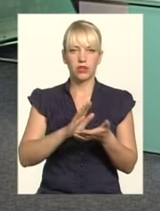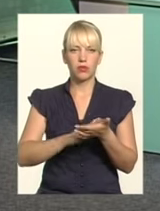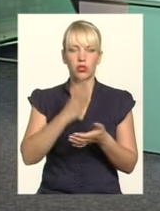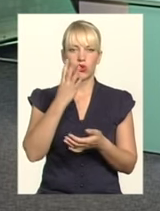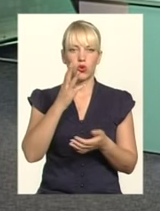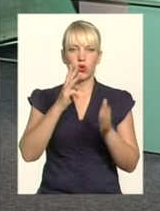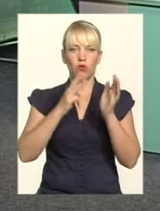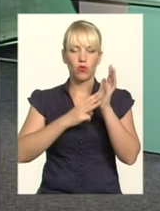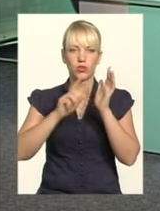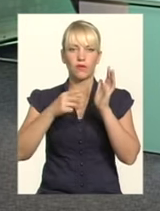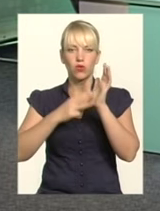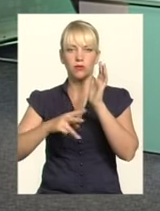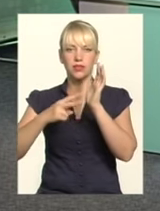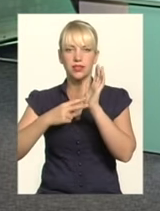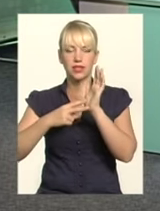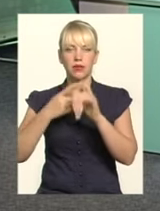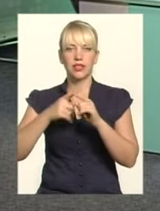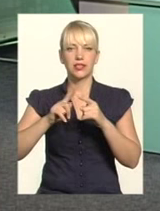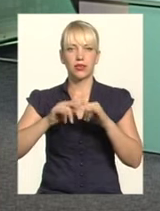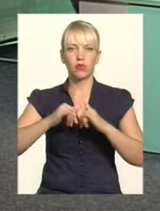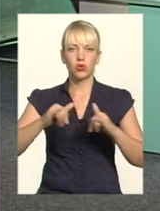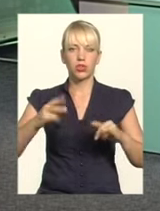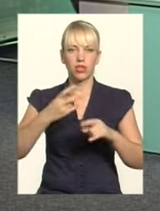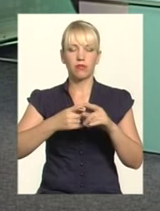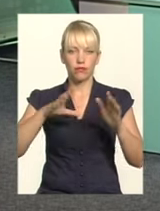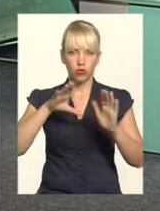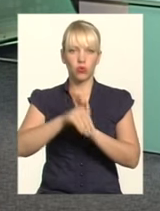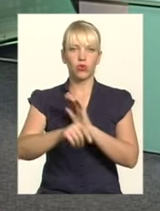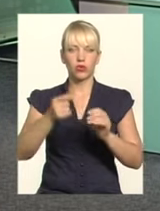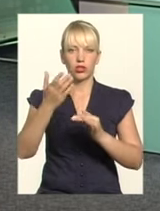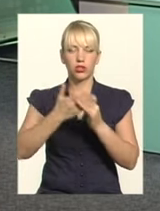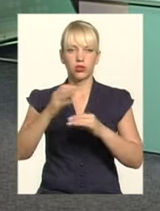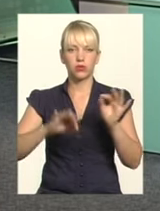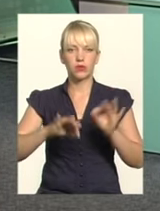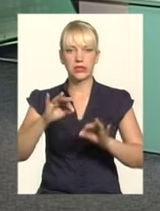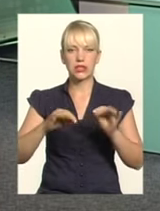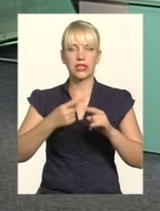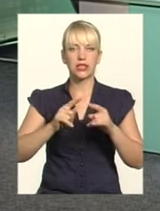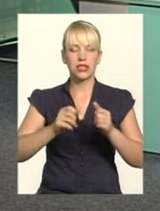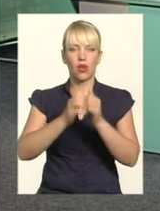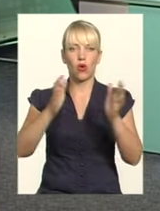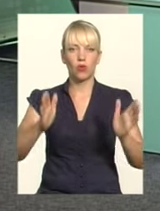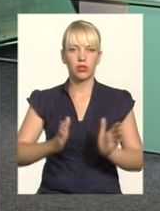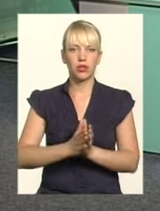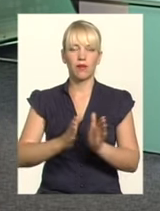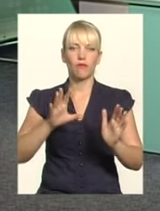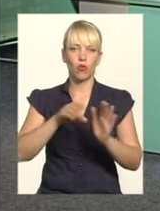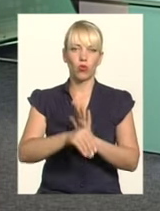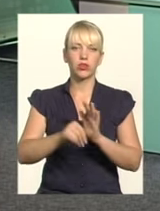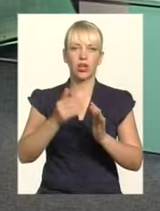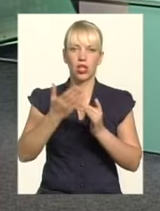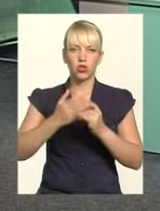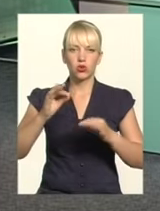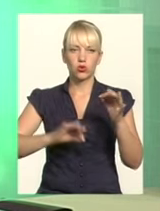48,87 квадратних метра, це поширюється на це субсидія. Це, можна сказати, об'єм субсидії, об'єм площі, на